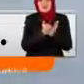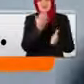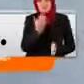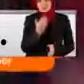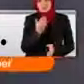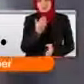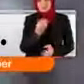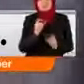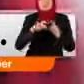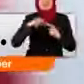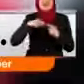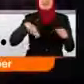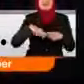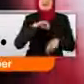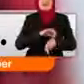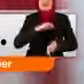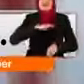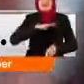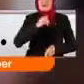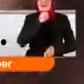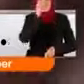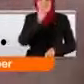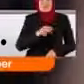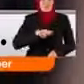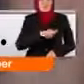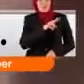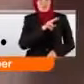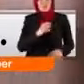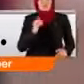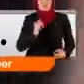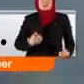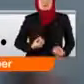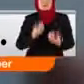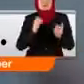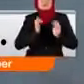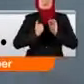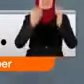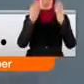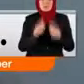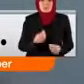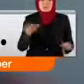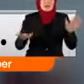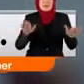Epilepsi hastası adam Yolculuk sırasında atak geçirince dengesini kaybetti denize